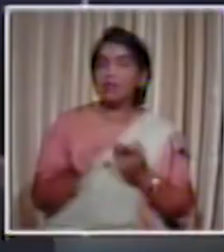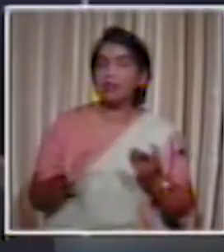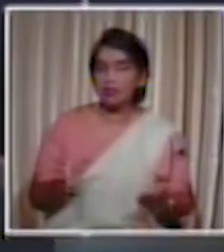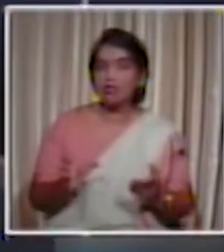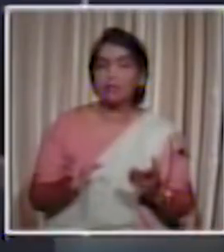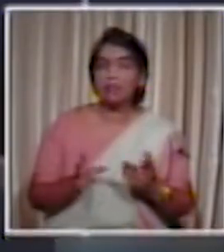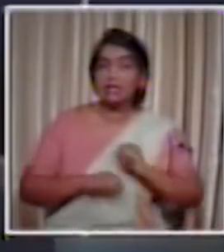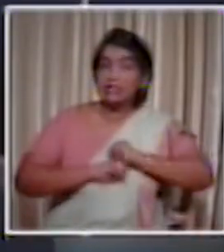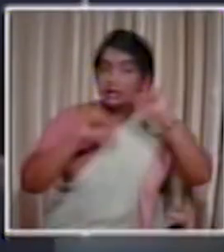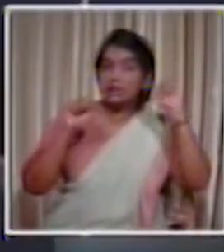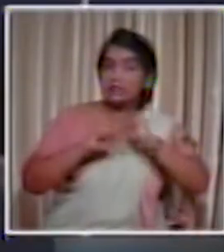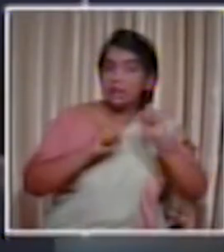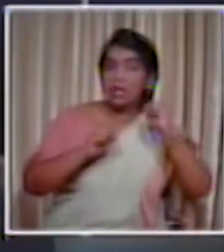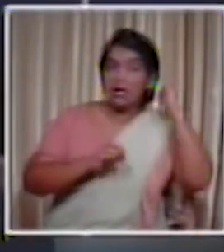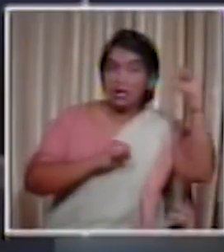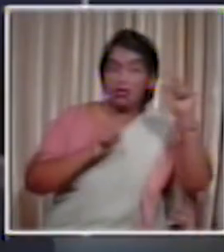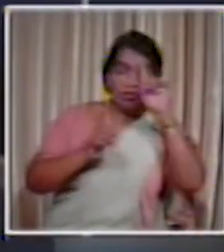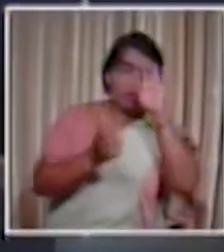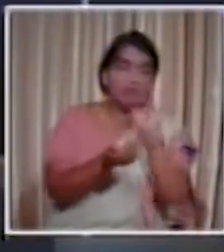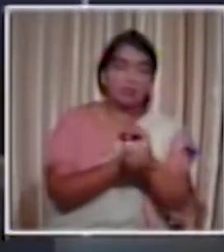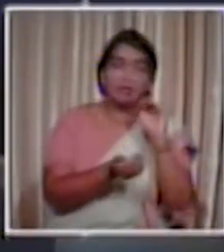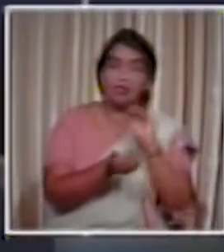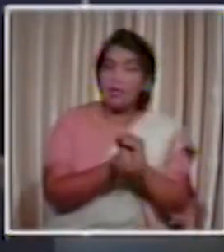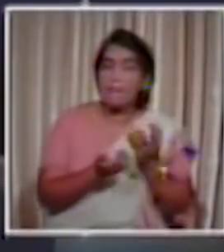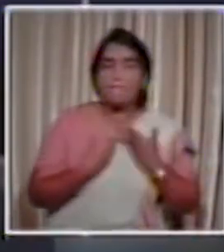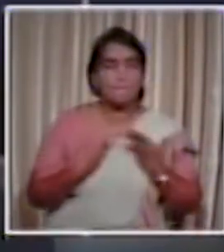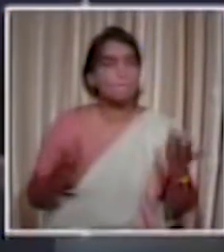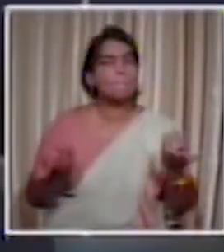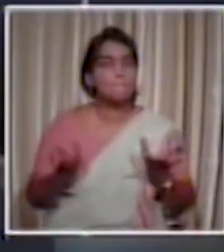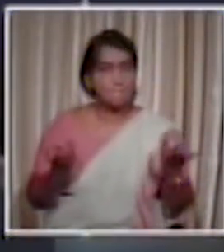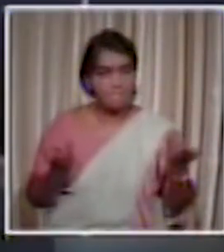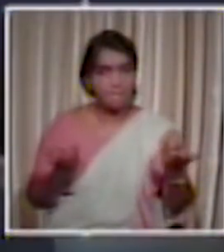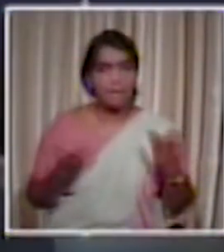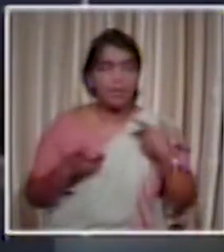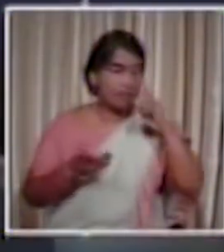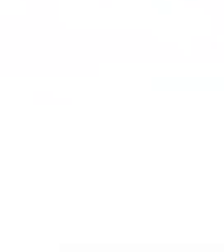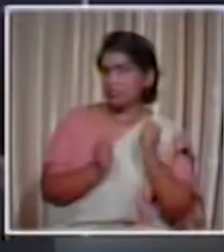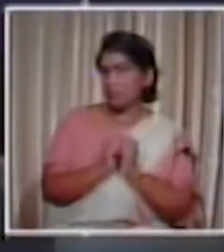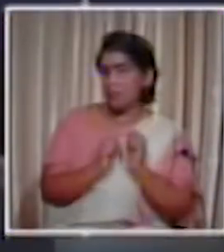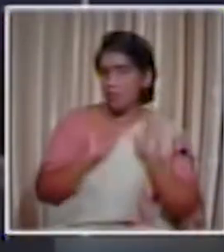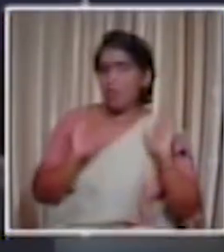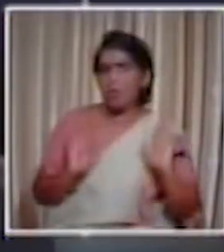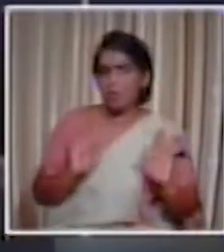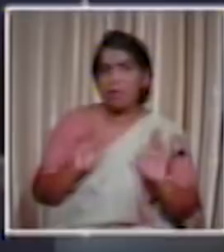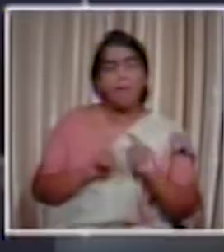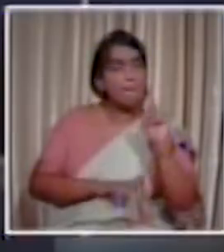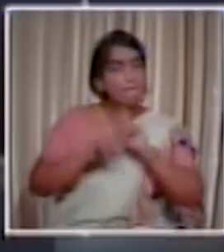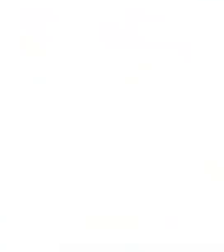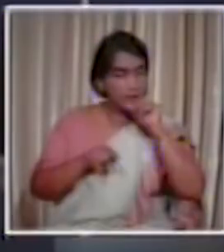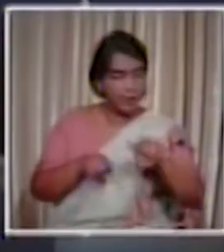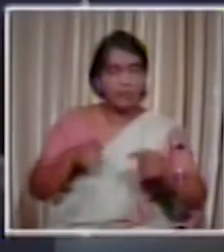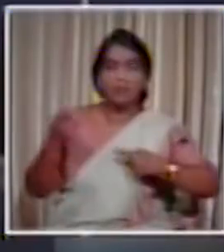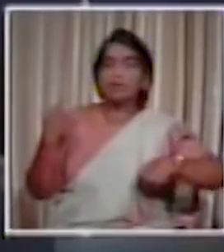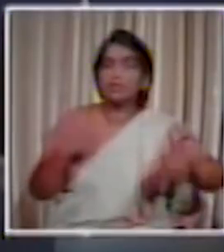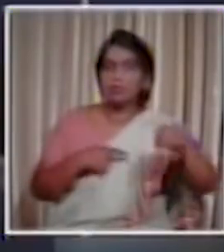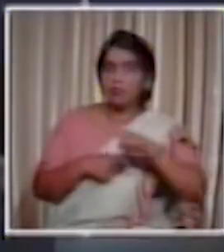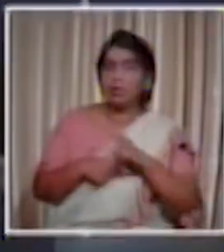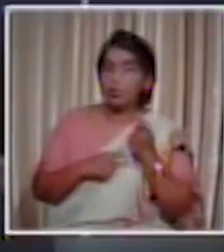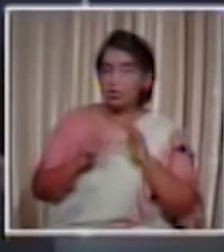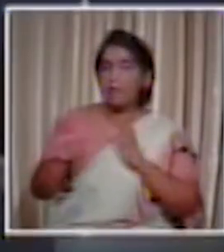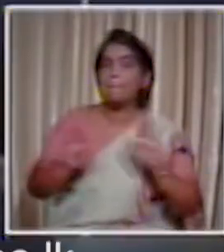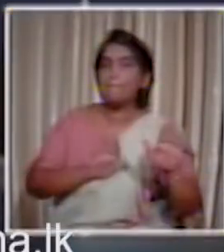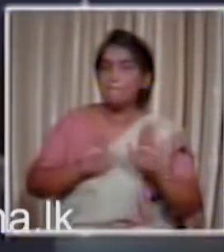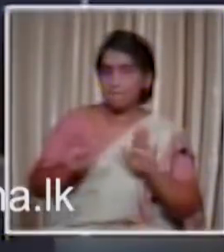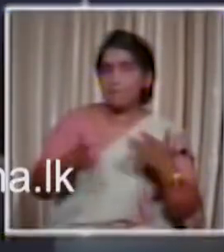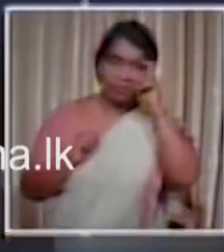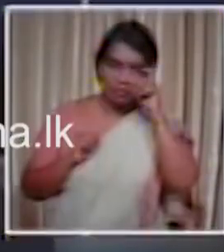විජබා කොල්ලේ රජමාලිගාව වාගේ ආරක්ෂා කරන්න බෑ අපිට ආරක්ෂා කරන්න පුළුවන් පාර්ලිමේන්තු ඇත්ත වශයෙන්ම මූල්‍ය පාලනේ